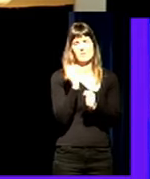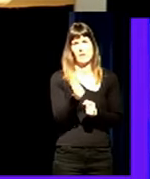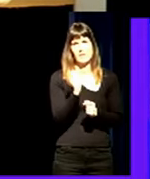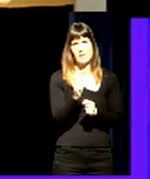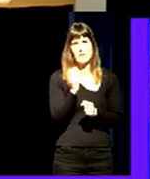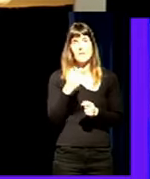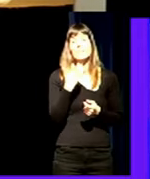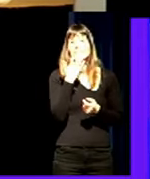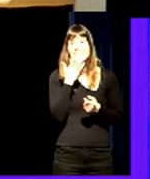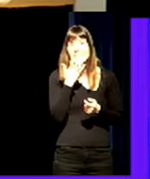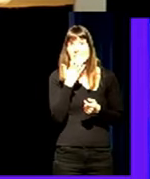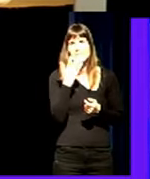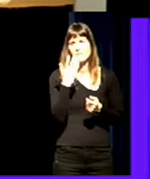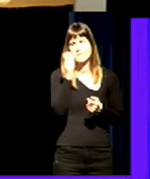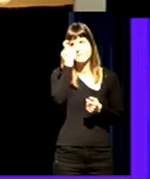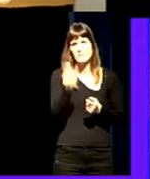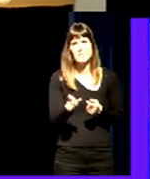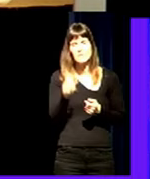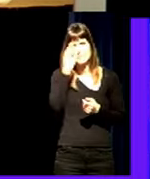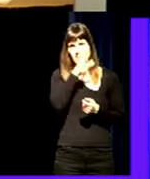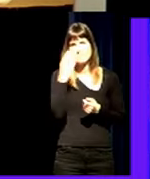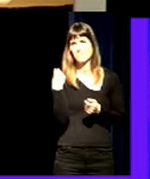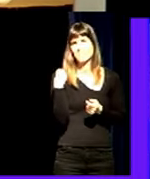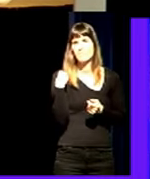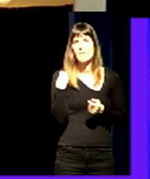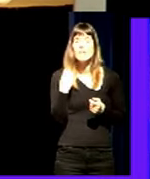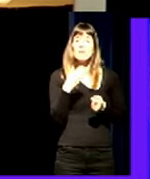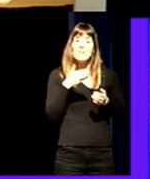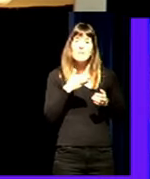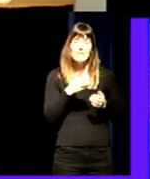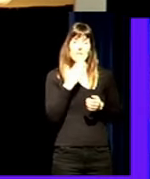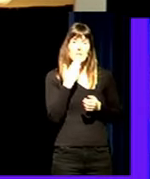dute, presta daudela zakeleko telefono bat izateko